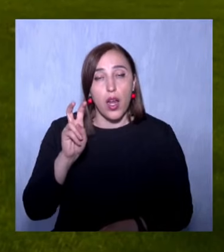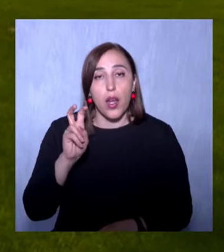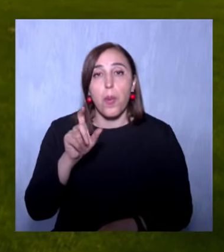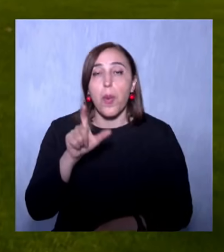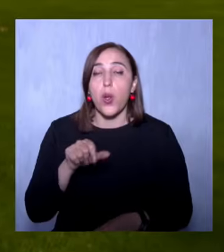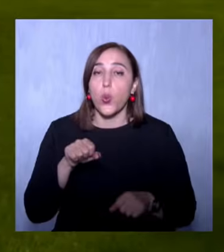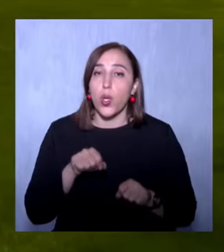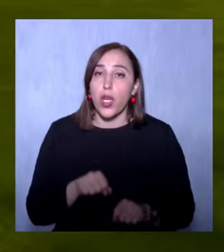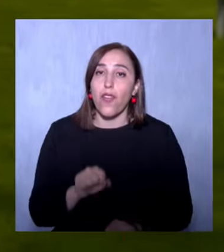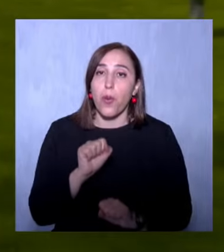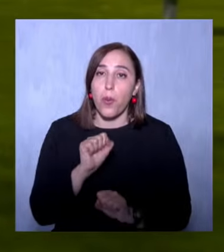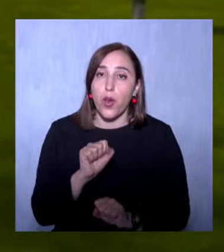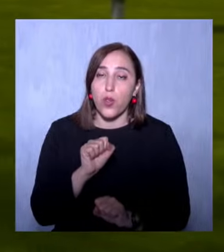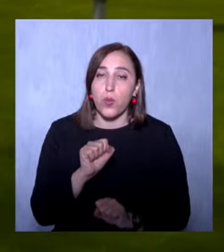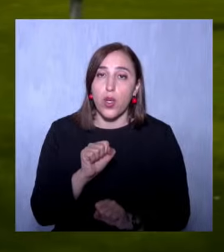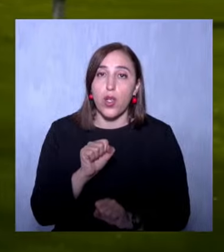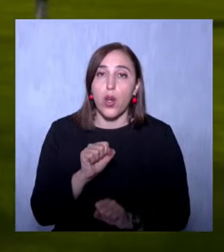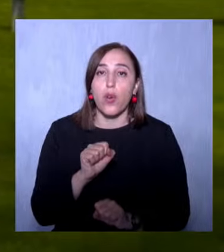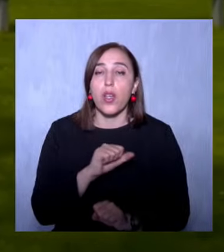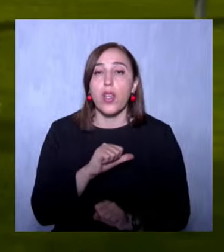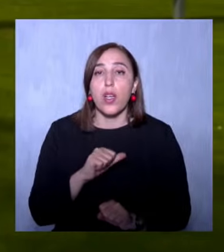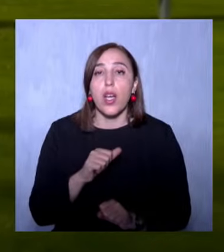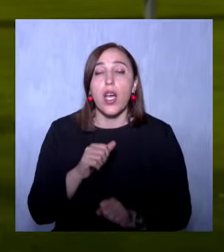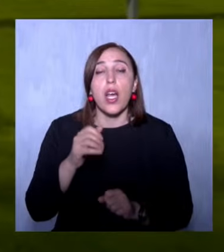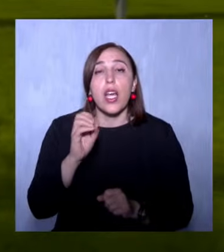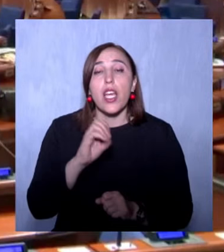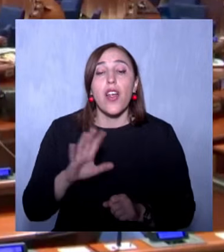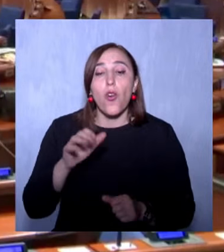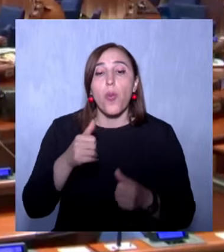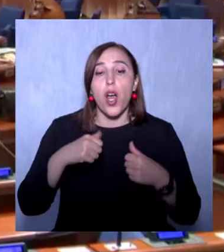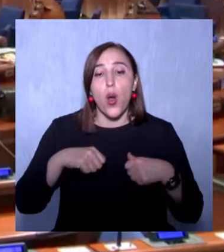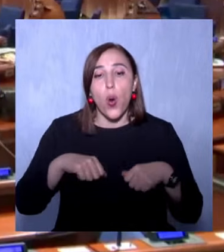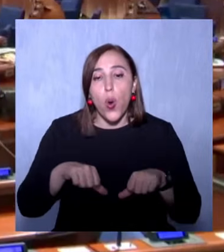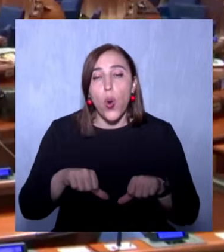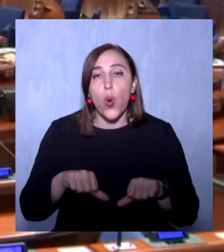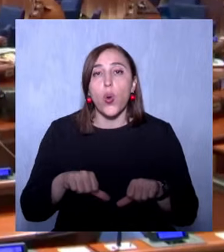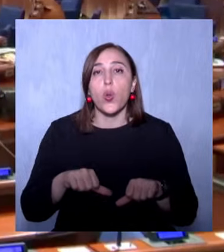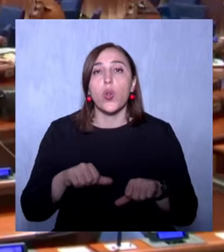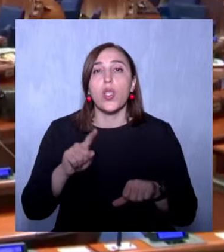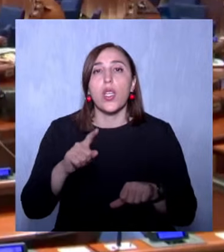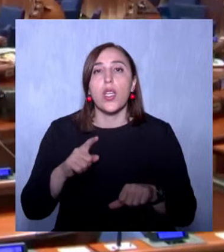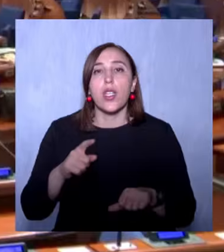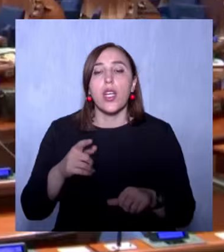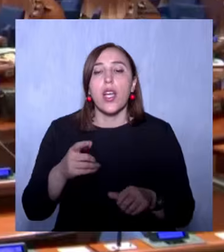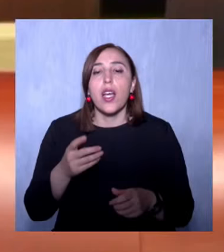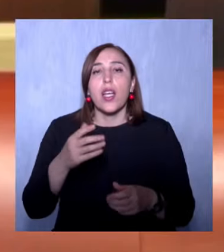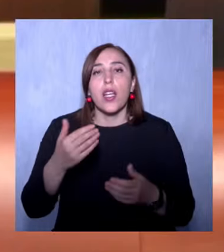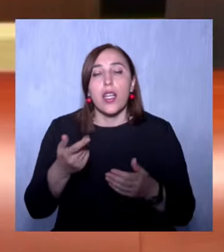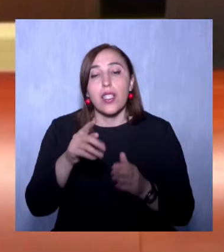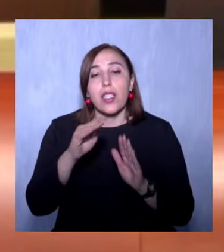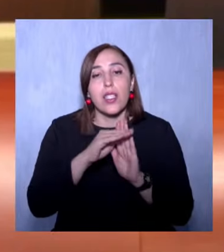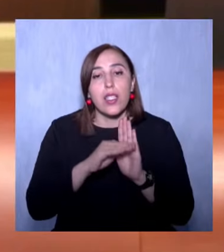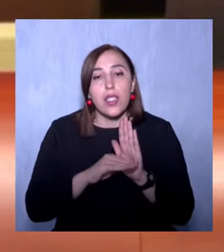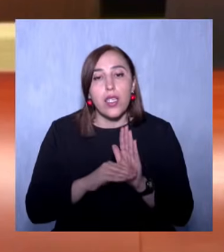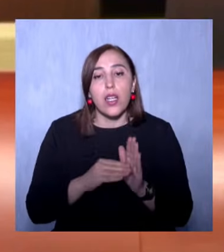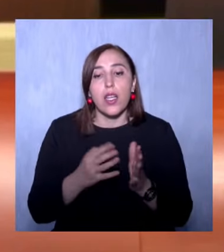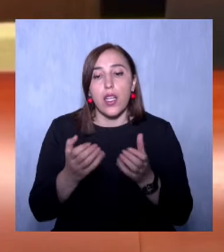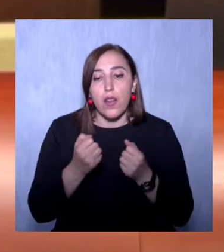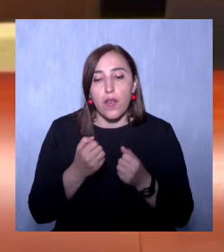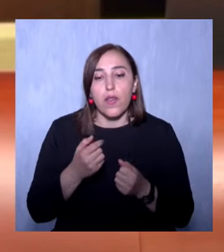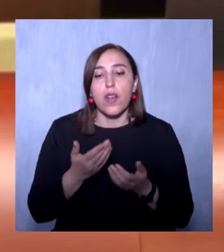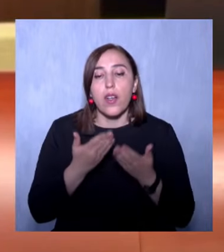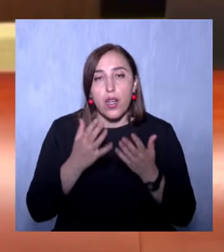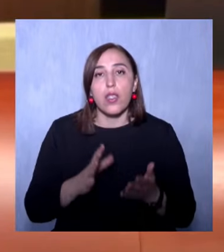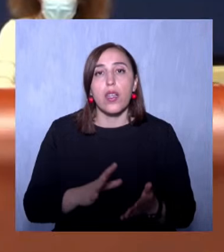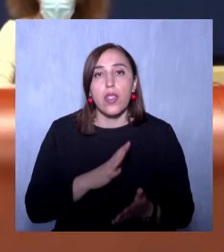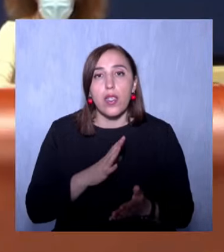Ղարաբաղի մարդու իրավունքների պաշտպանը ծանոթացել է Եվրոպայի խորհրդի խորհրդարանական վեհաժողովի ընդունած բանաձևին, որտեղ կողմերին